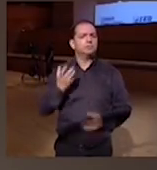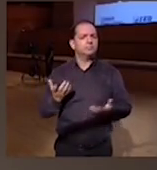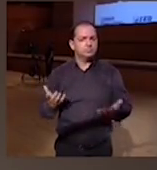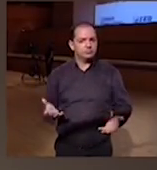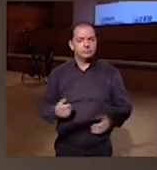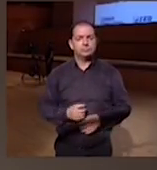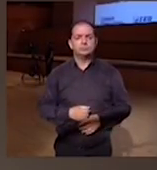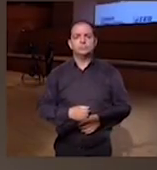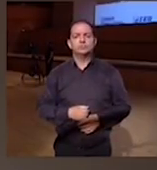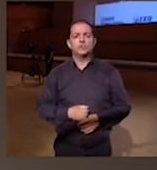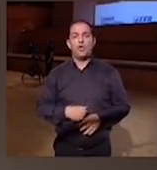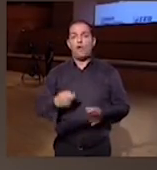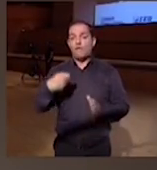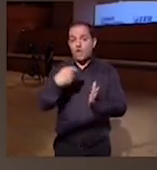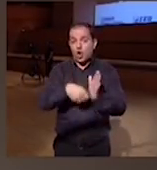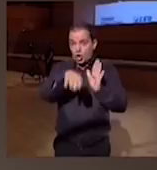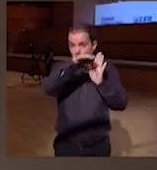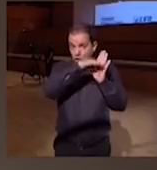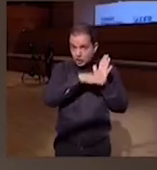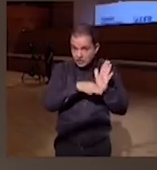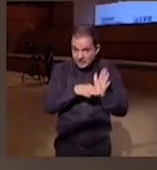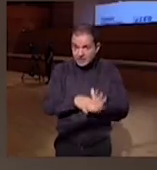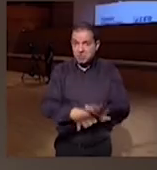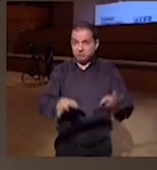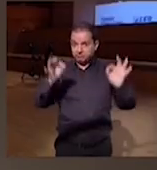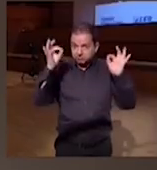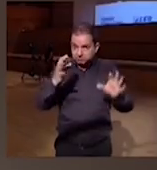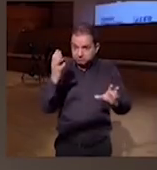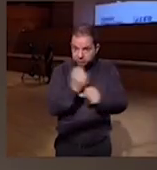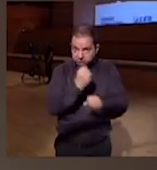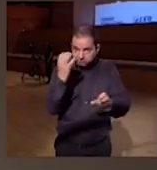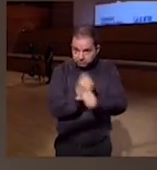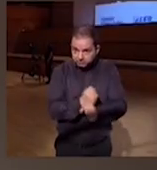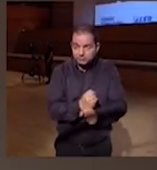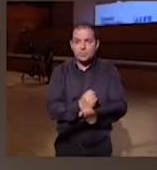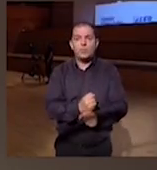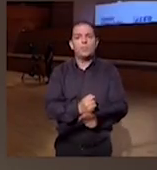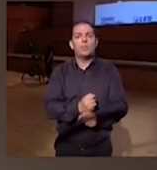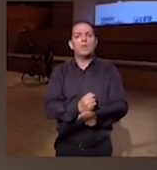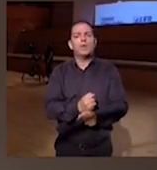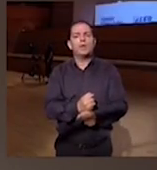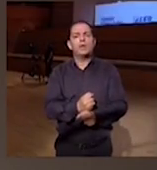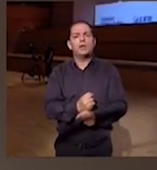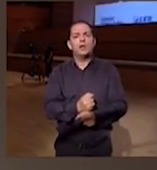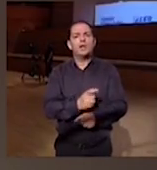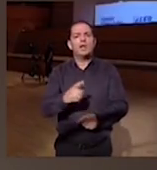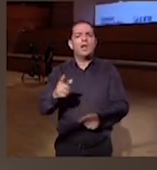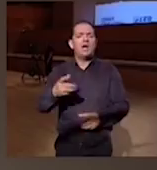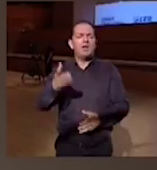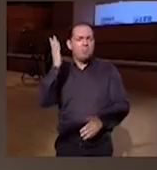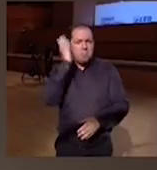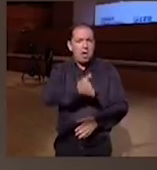της αποτελεσματικότητας του φορολογικού συστήματος μπορούμε να αποφύγουμε τις επιπτώσεις της υπερβολικής